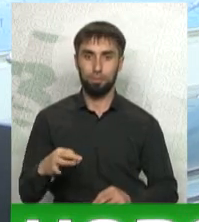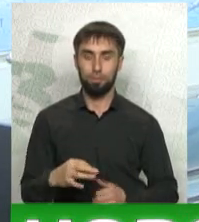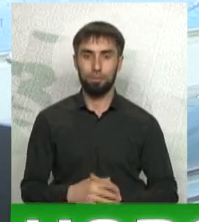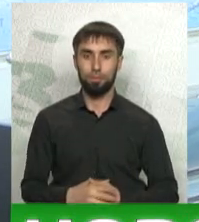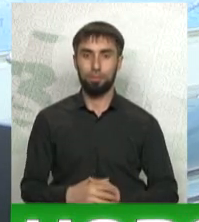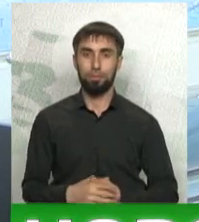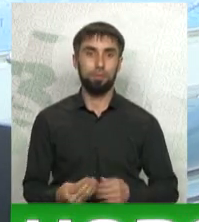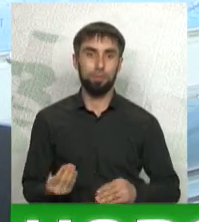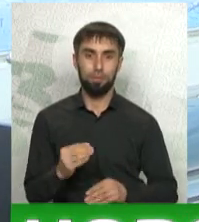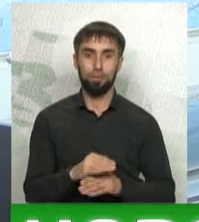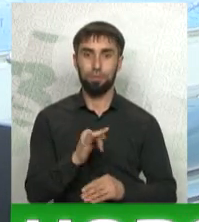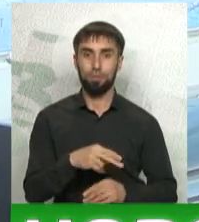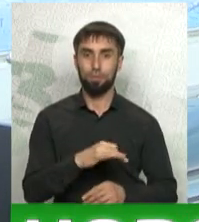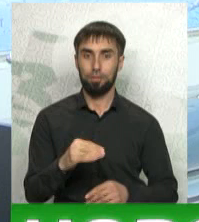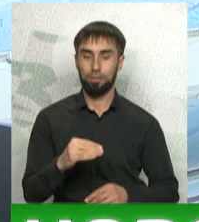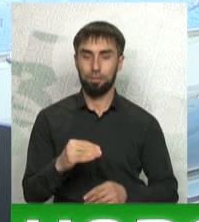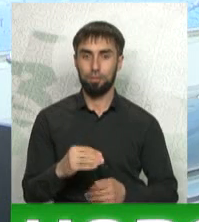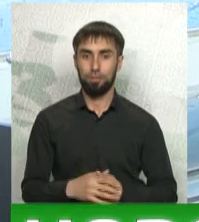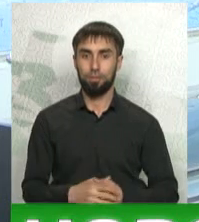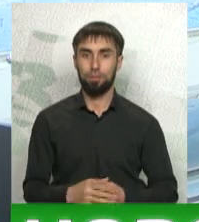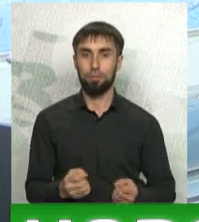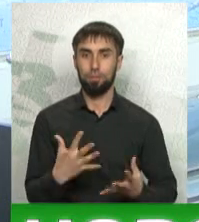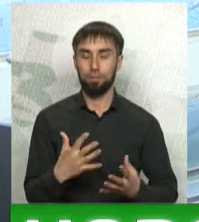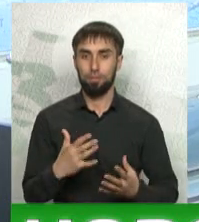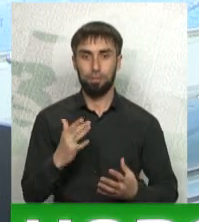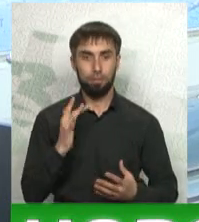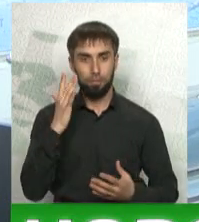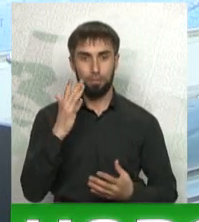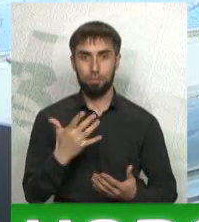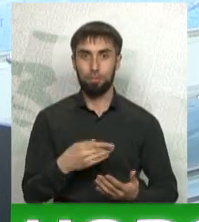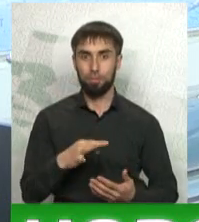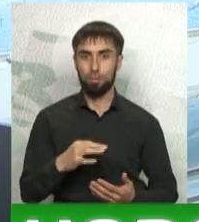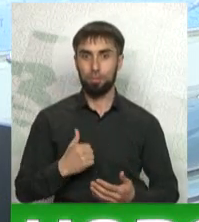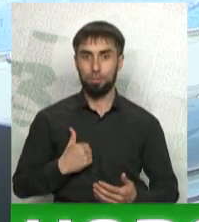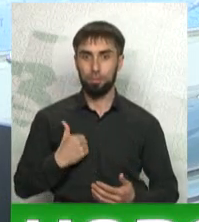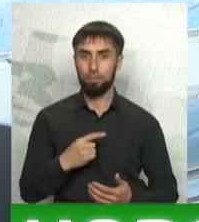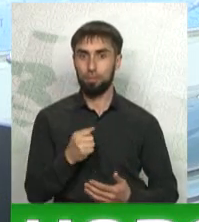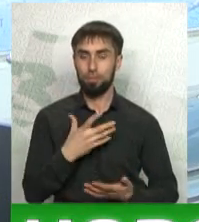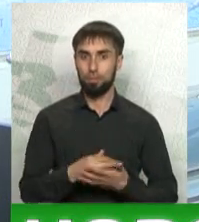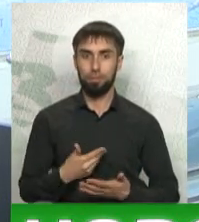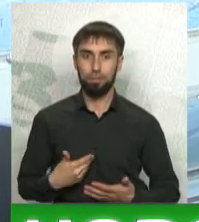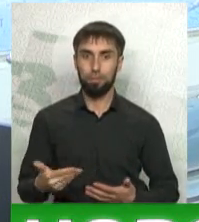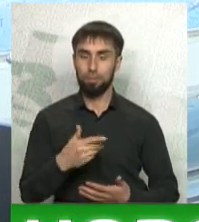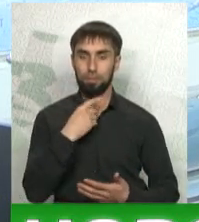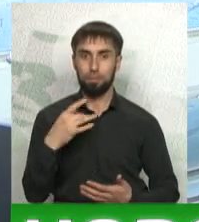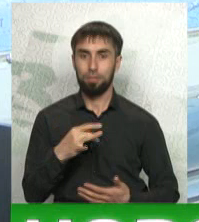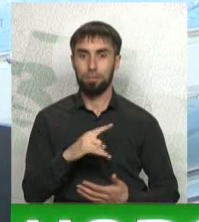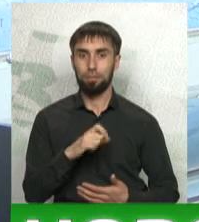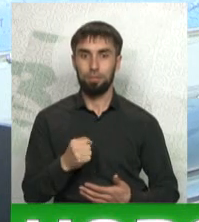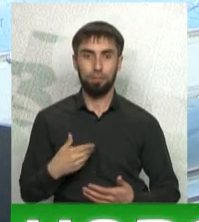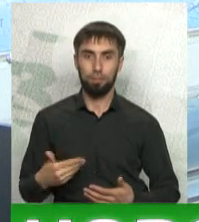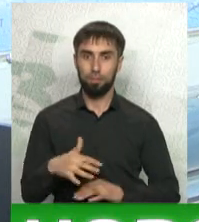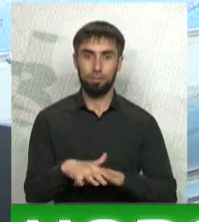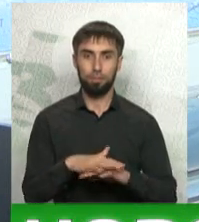добавляет и престижность и некотором смысле какую-то гордость за нашу республику из за наш народ